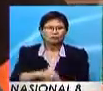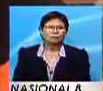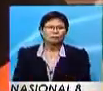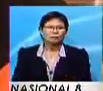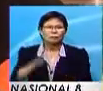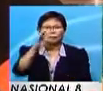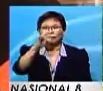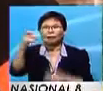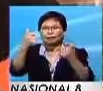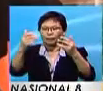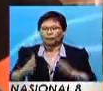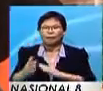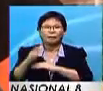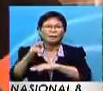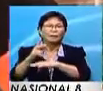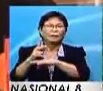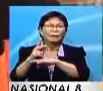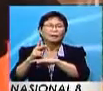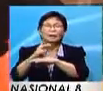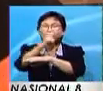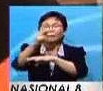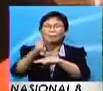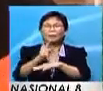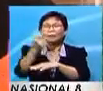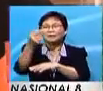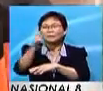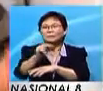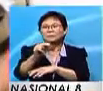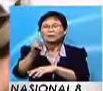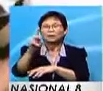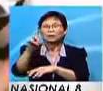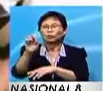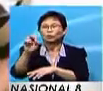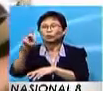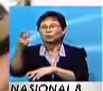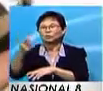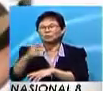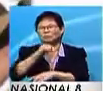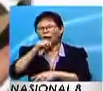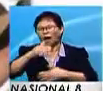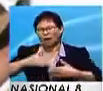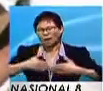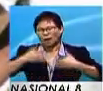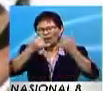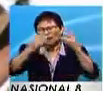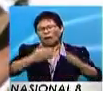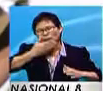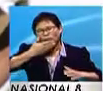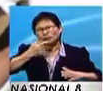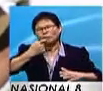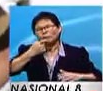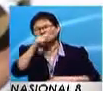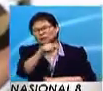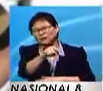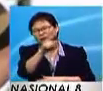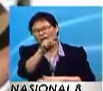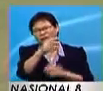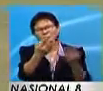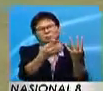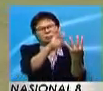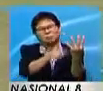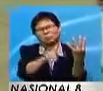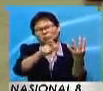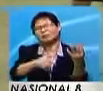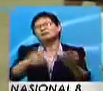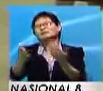Bekas pemain kebangsaan Santok Singh yang turut tidak senang dengan aksi pemain-pemain muda masa kini menyifatkan mereka mudah